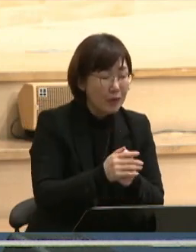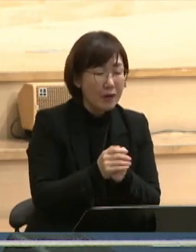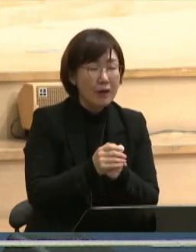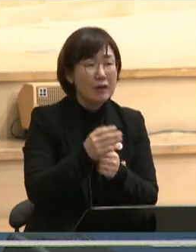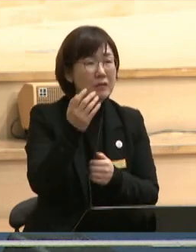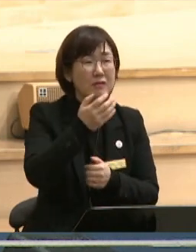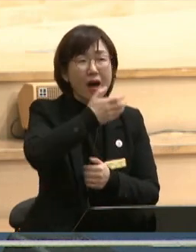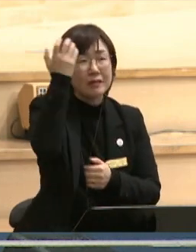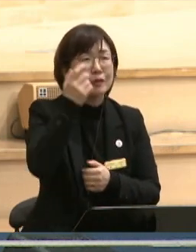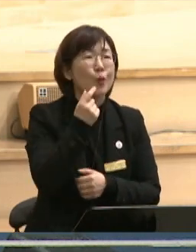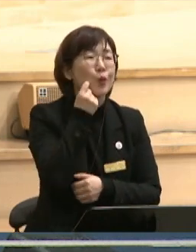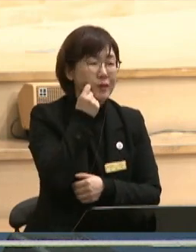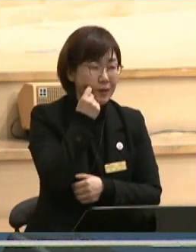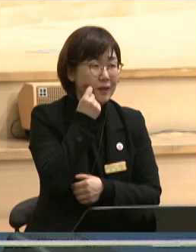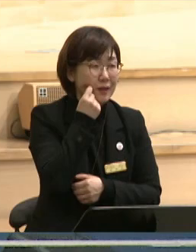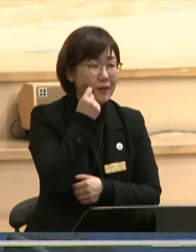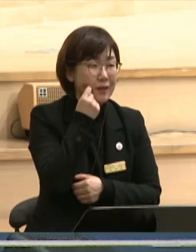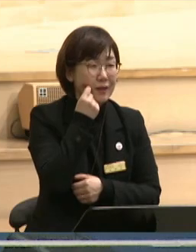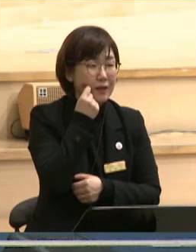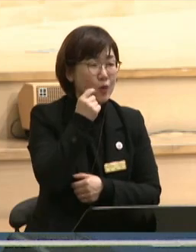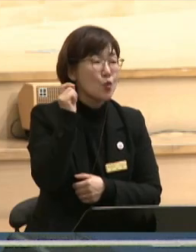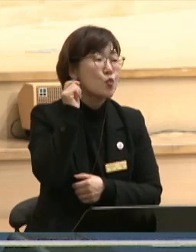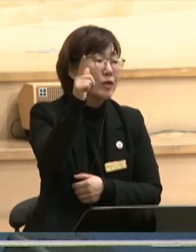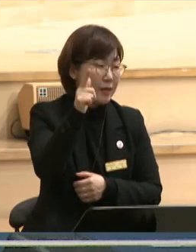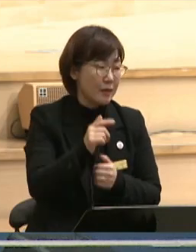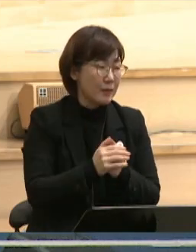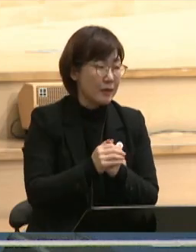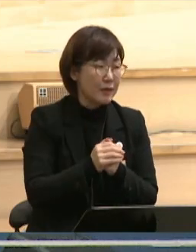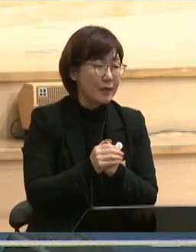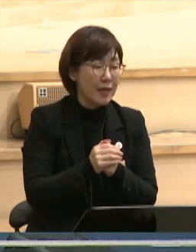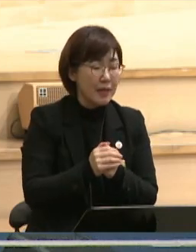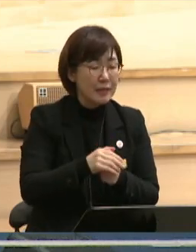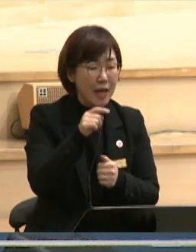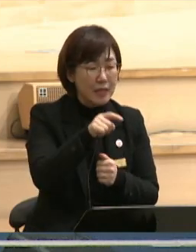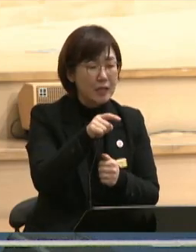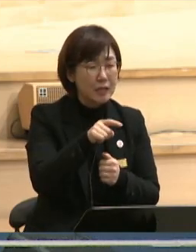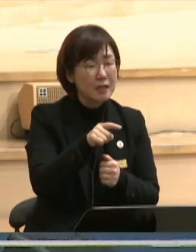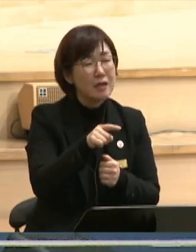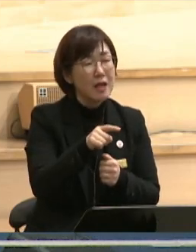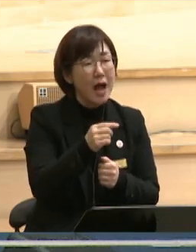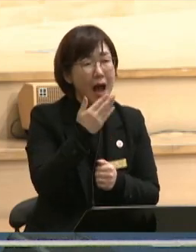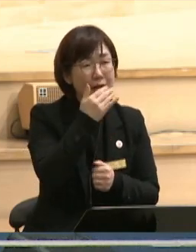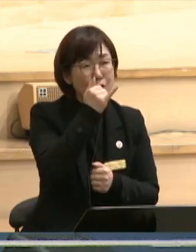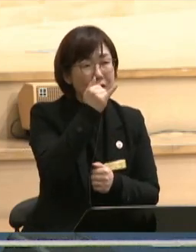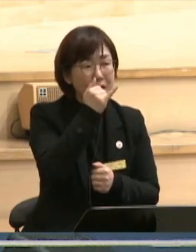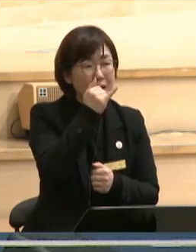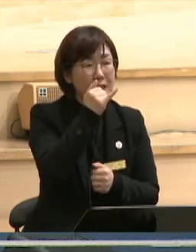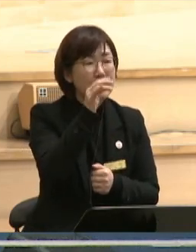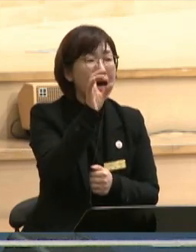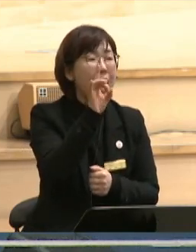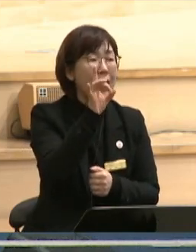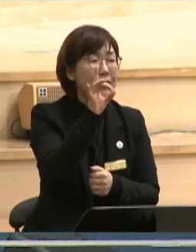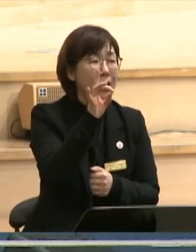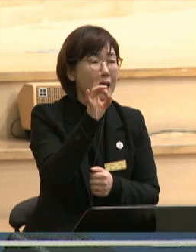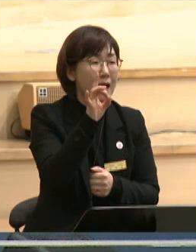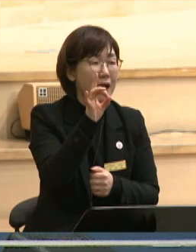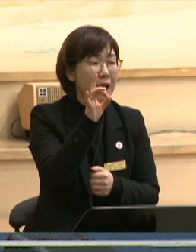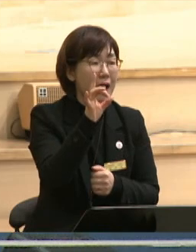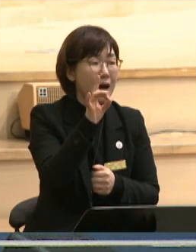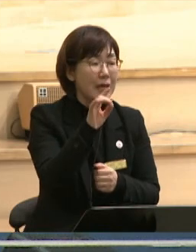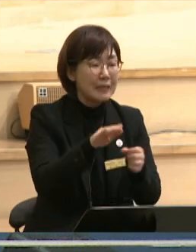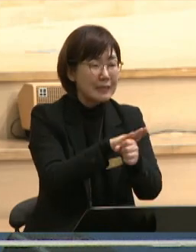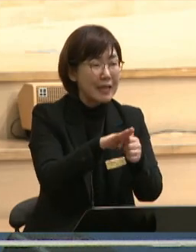상상조차도 못하는 것입니다 유일하게 이걸 해낼 수 있는 공동체가 뭐냐 교회입니다